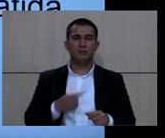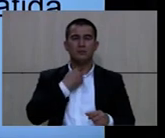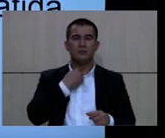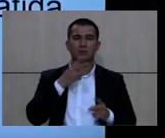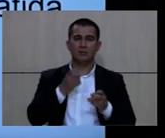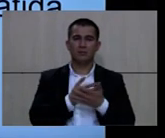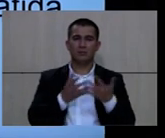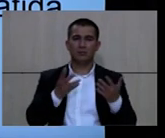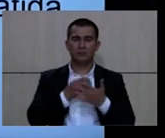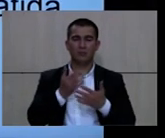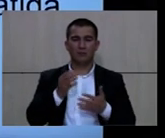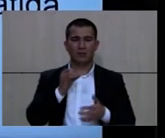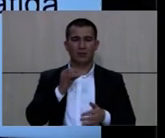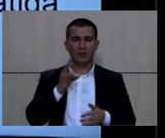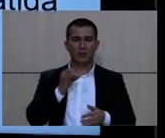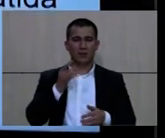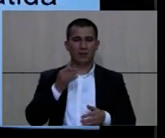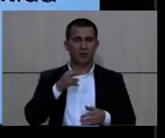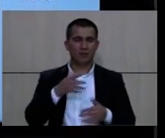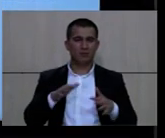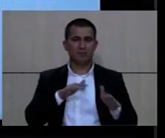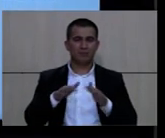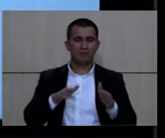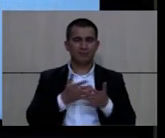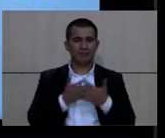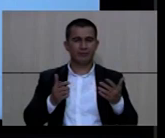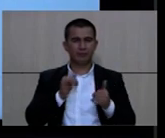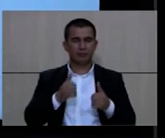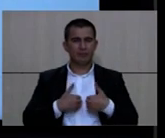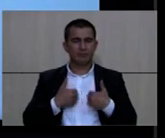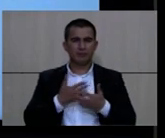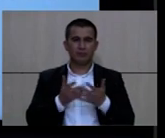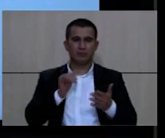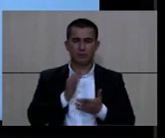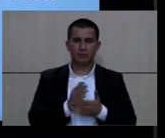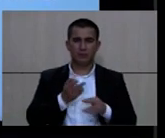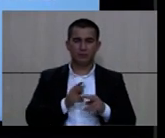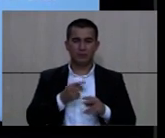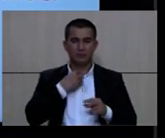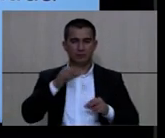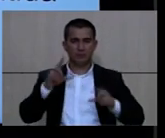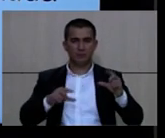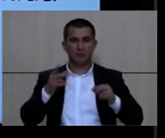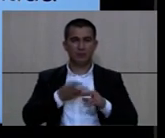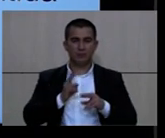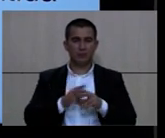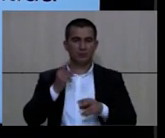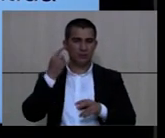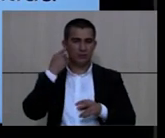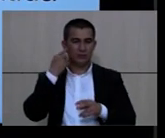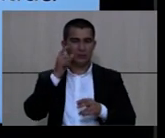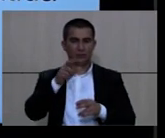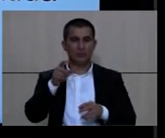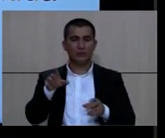Tovushlar ham energiyaga ega. Agar tovush energiyasi ma'lum kattalikdan kichik bo'lsa, inson qulog'i bunday